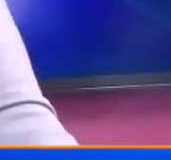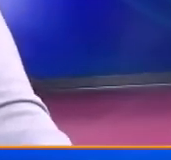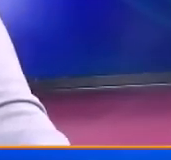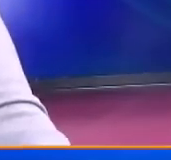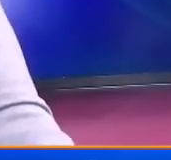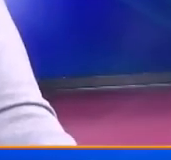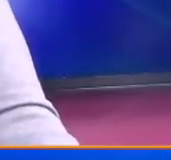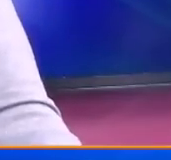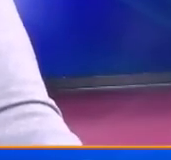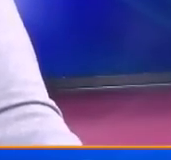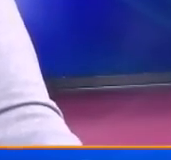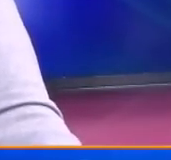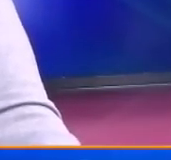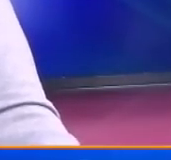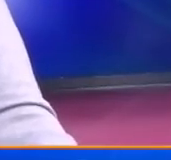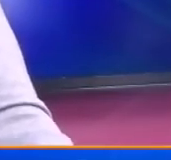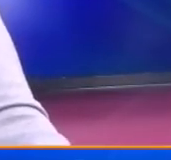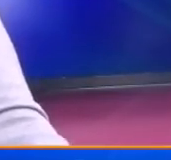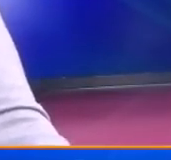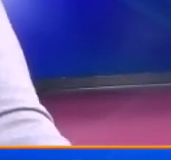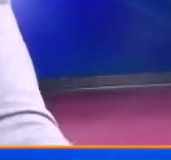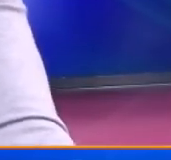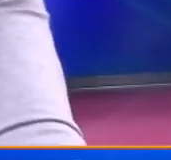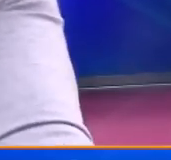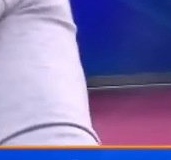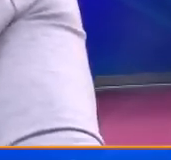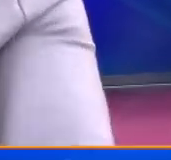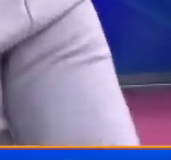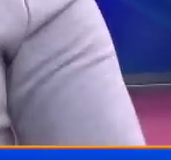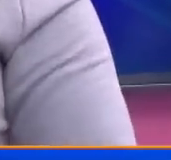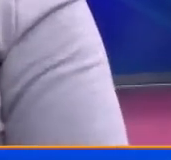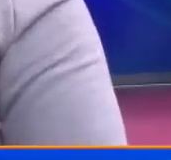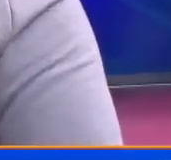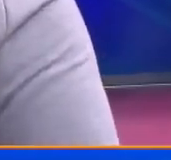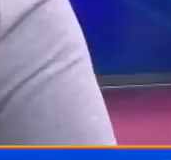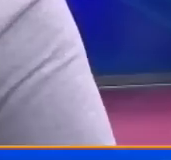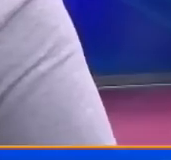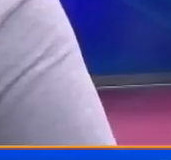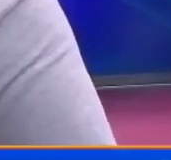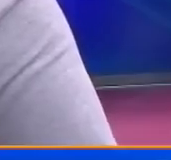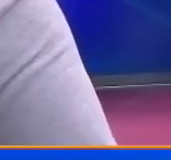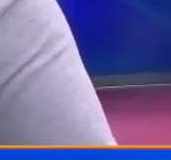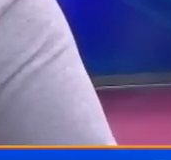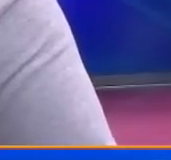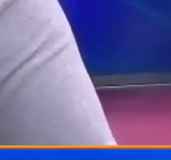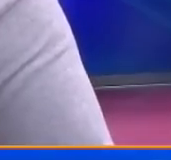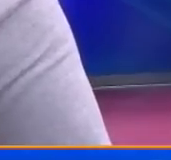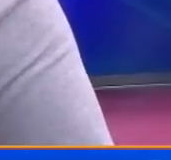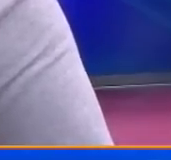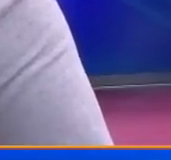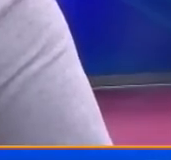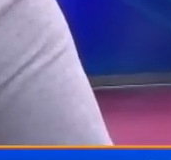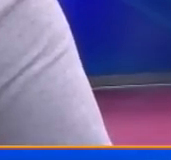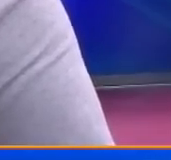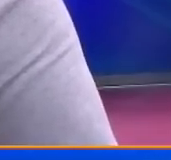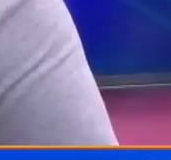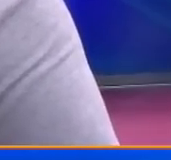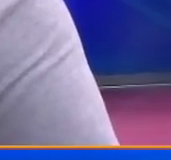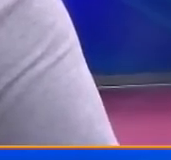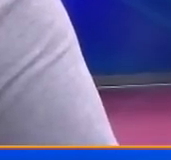na pale utaweza kusaidika. Shukrani za dhati kuchagua kutegea TV 47. Mimi nafahamika kama Elizabeth